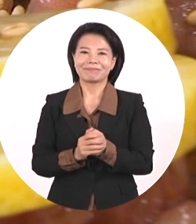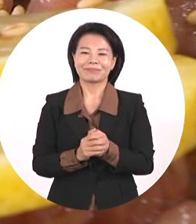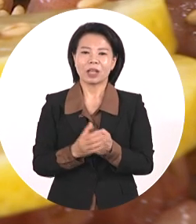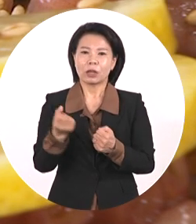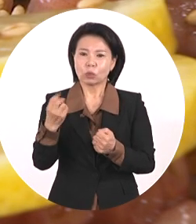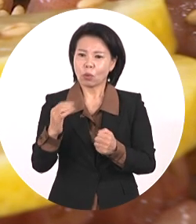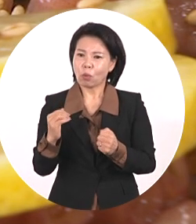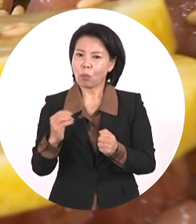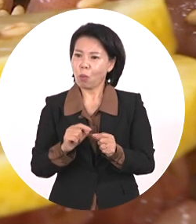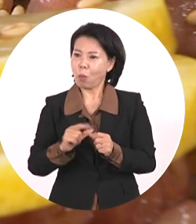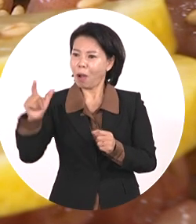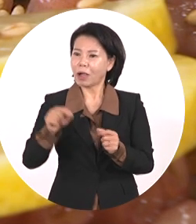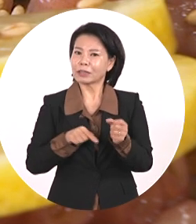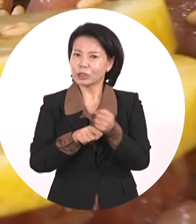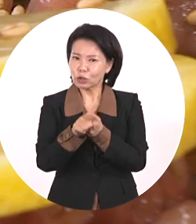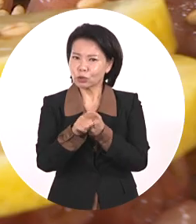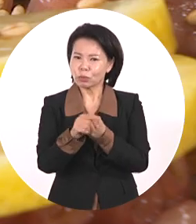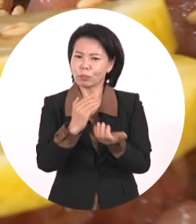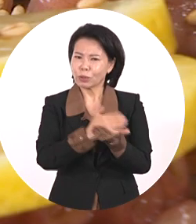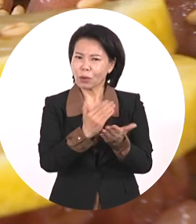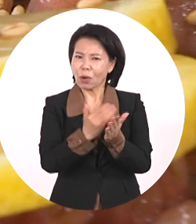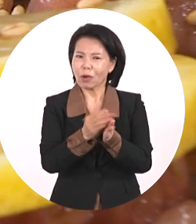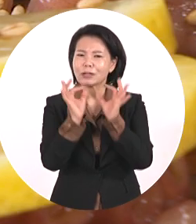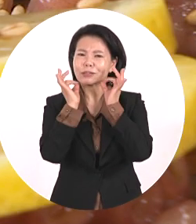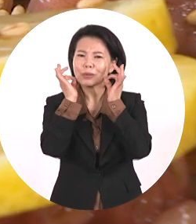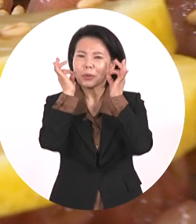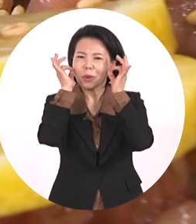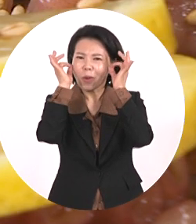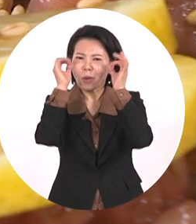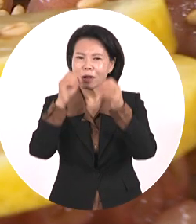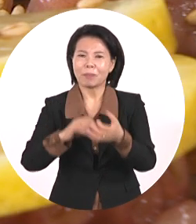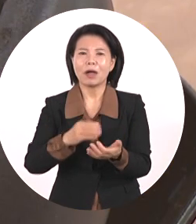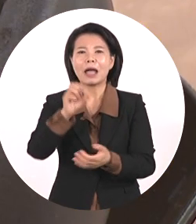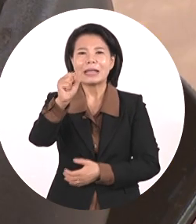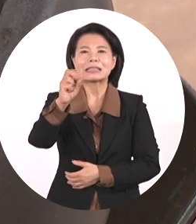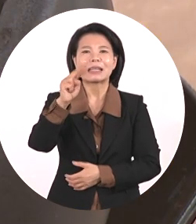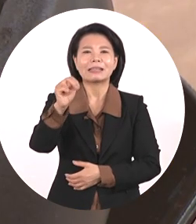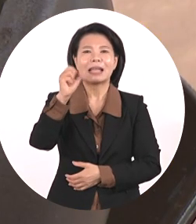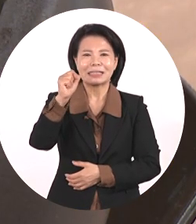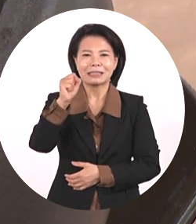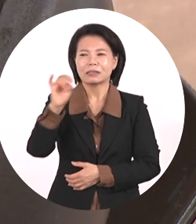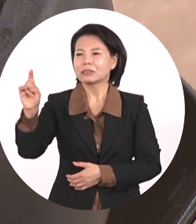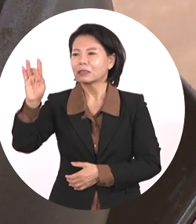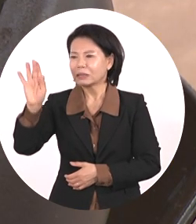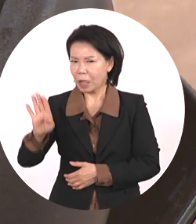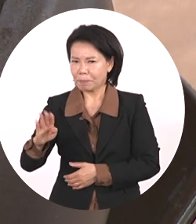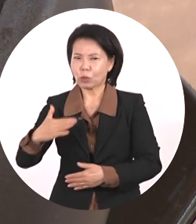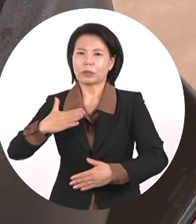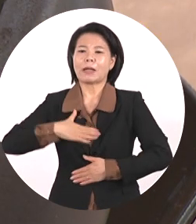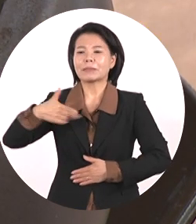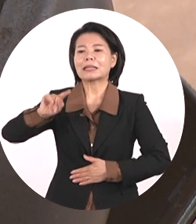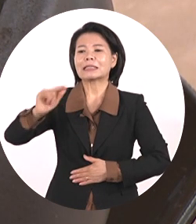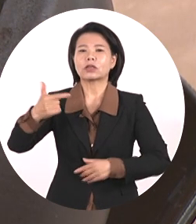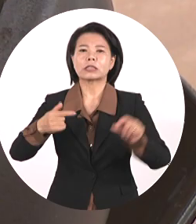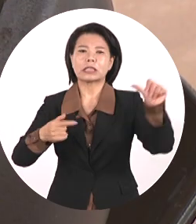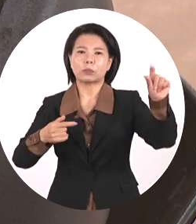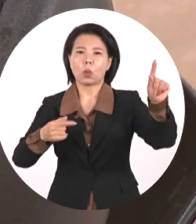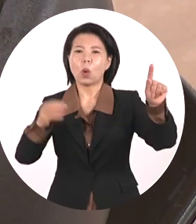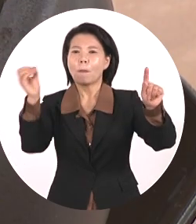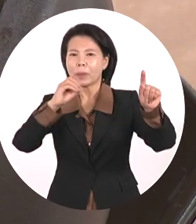증가했습니다. 이 같은 성장은 쓰리고 챌린지, SNS 확산과 먹개비 앱 연계 탐나는